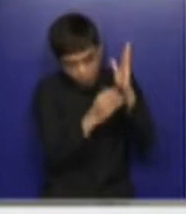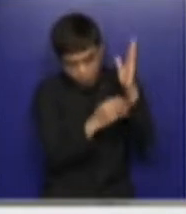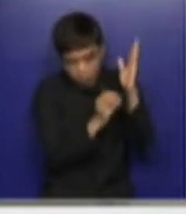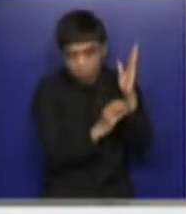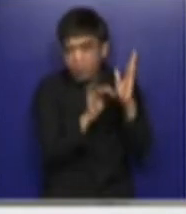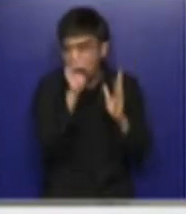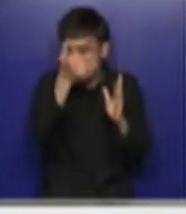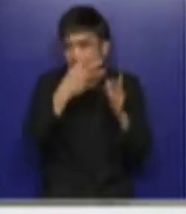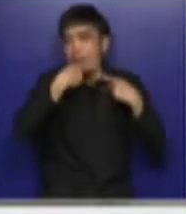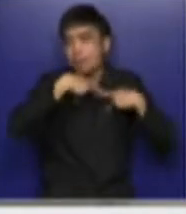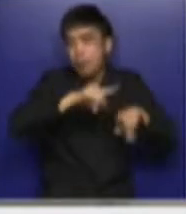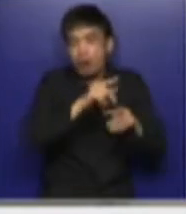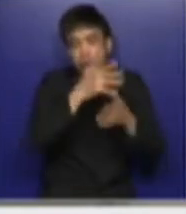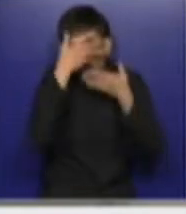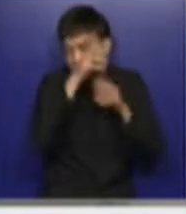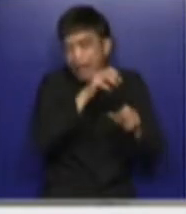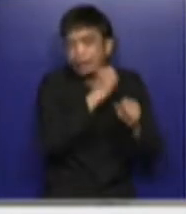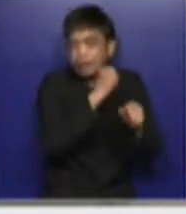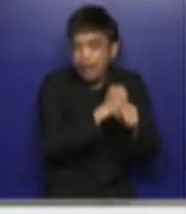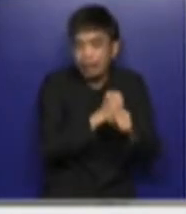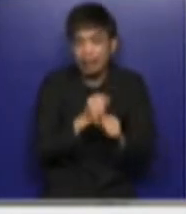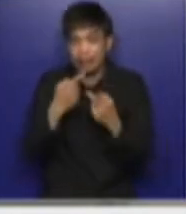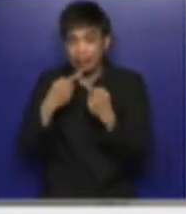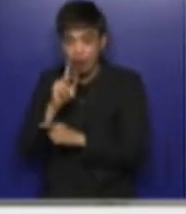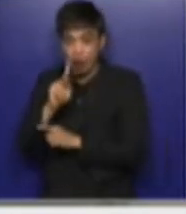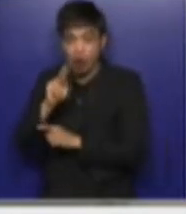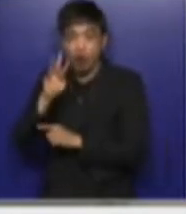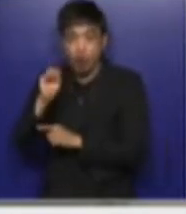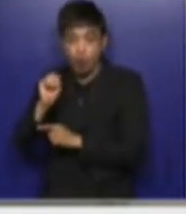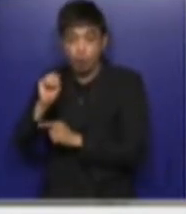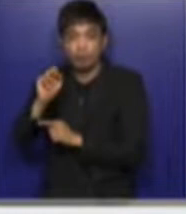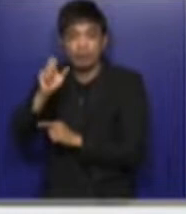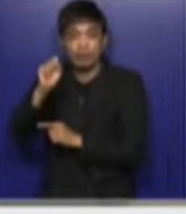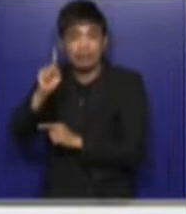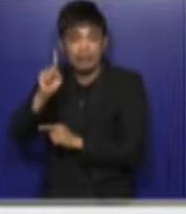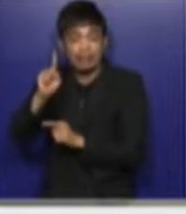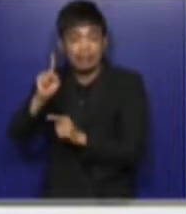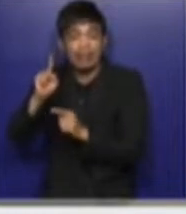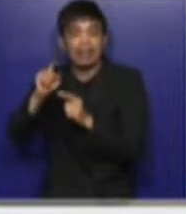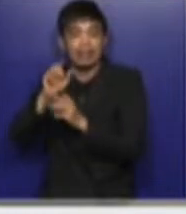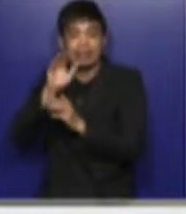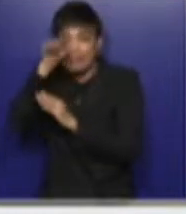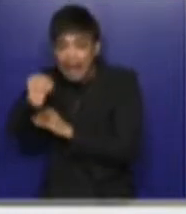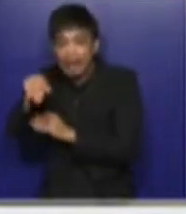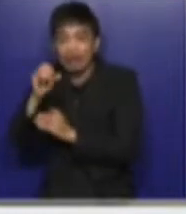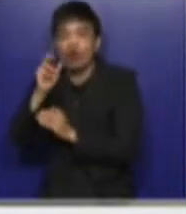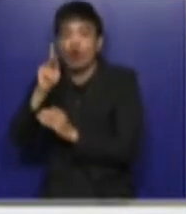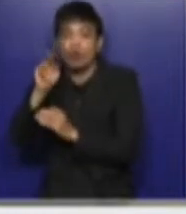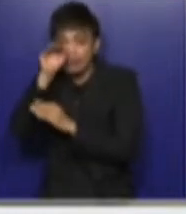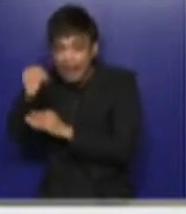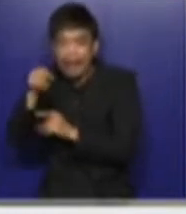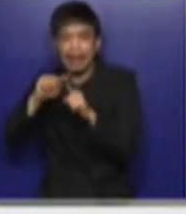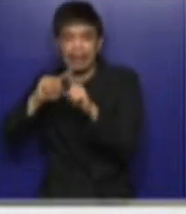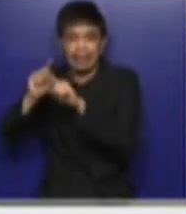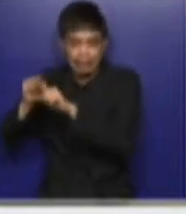ให้ชำรุดสุดโทรมนะคะกรมศิลปากรมีงบเพื่อบูรณะแต่ก็เหมือนงบล้อมรั้วที่หลายๆที่เรารักษาให้คงสภ